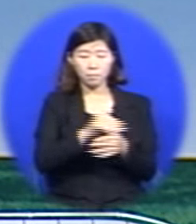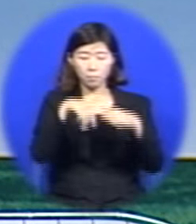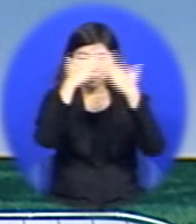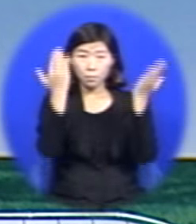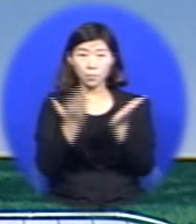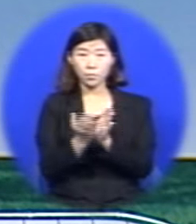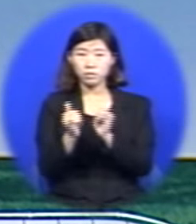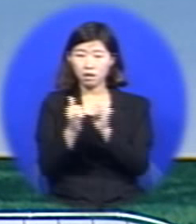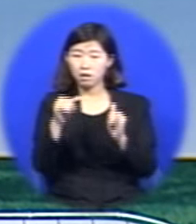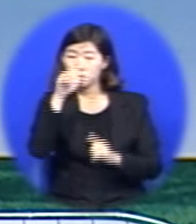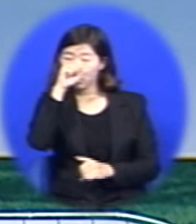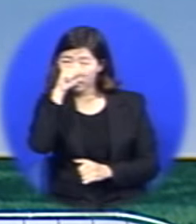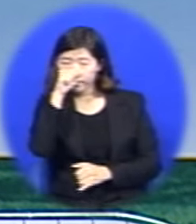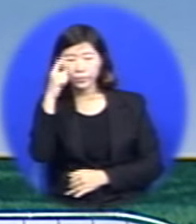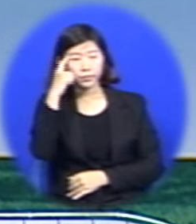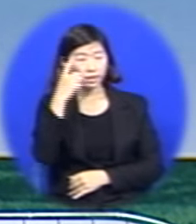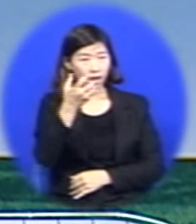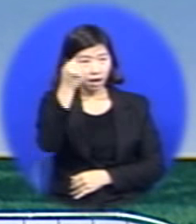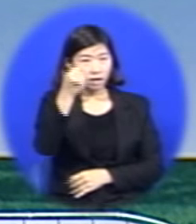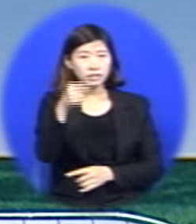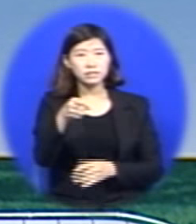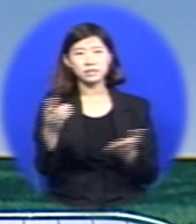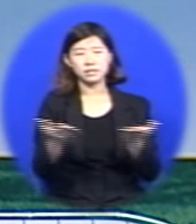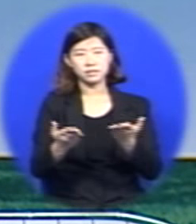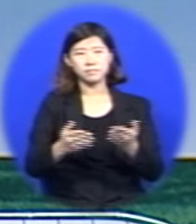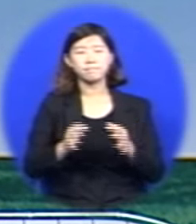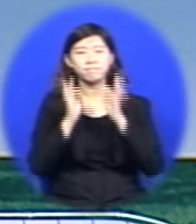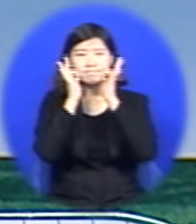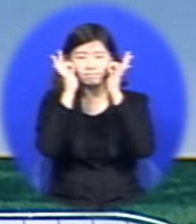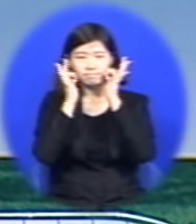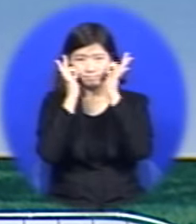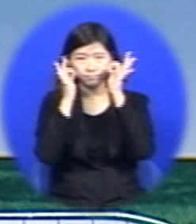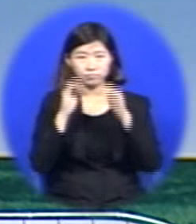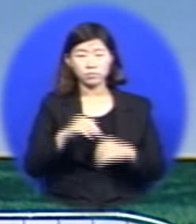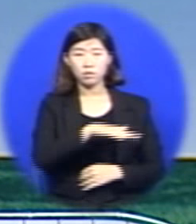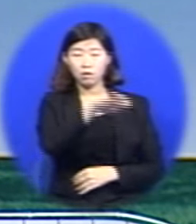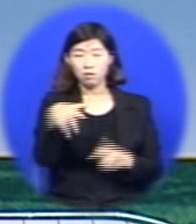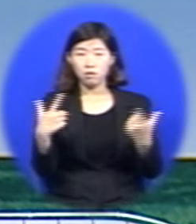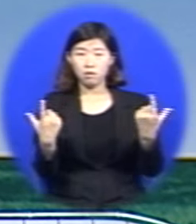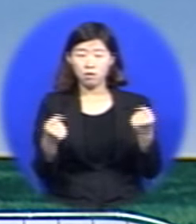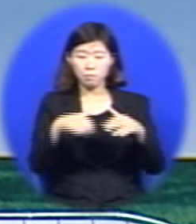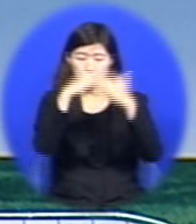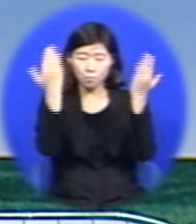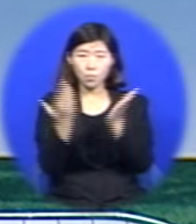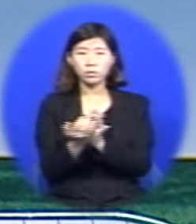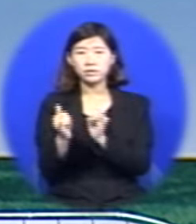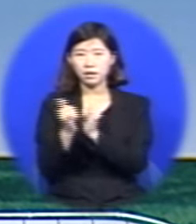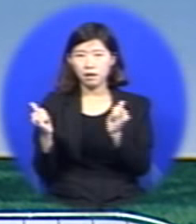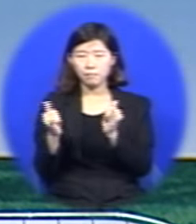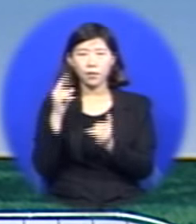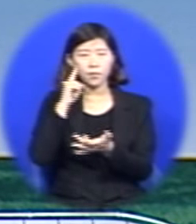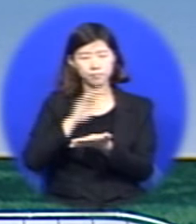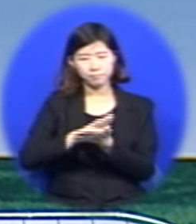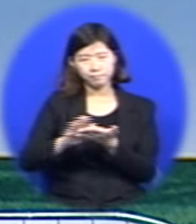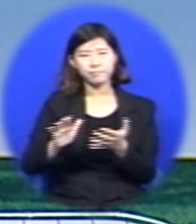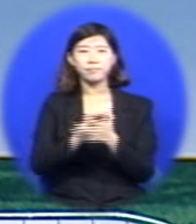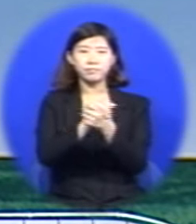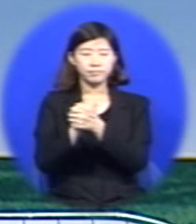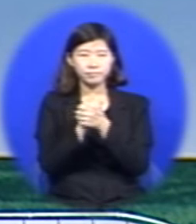일을 하려고 애쓰십시오. 여러분 쪽에서 할 수 있는 대로 모든 사람과 더불어 화평하게 지내십시오.